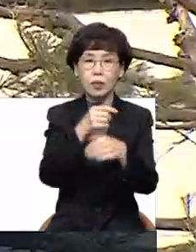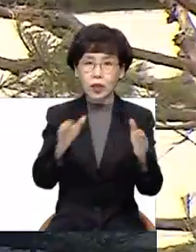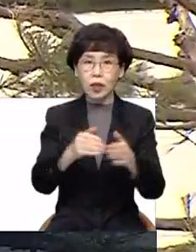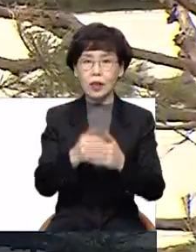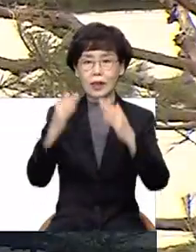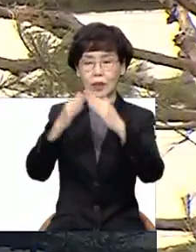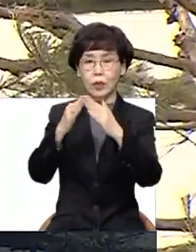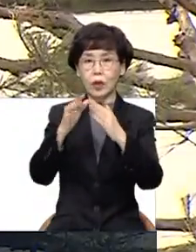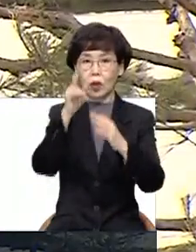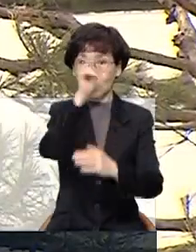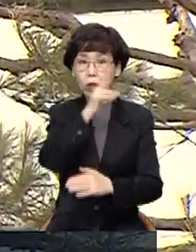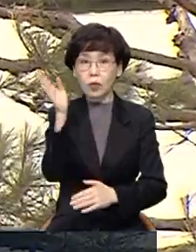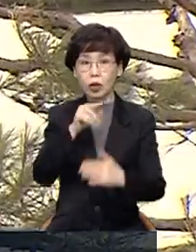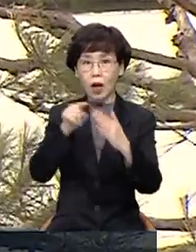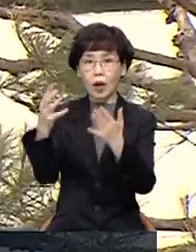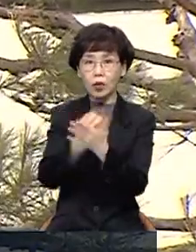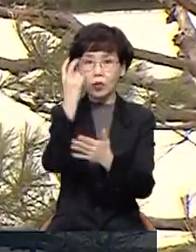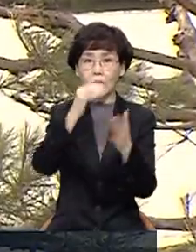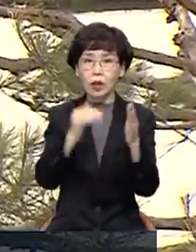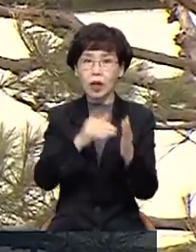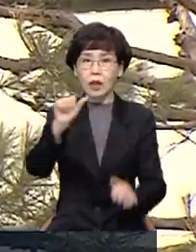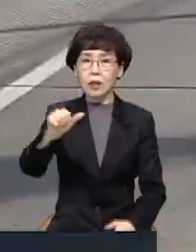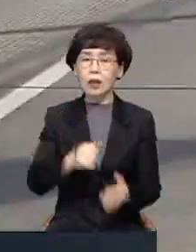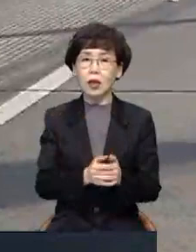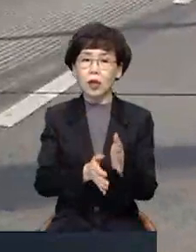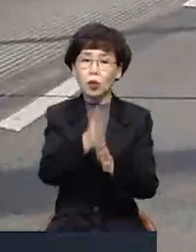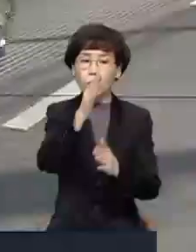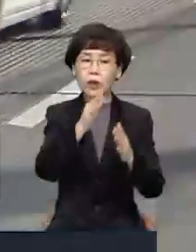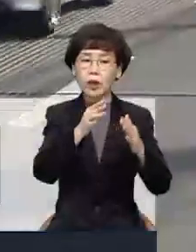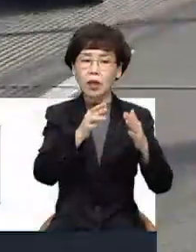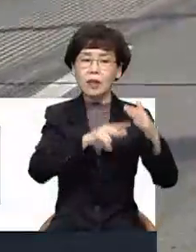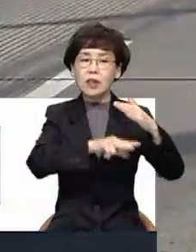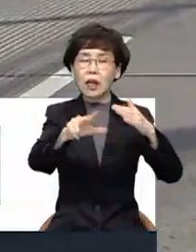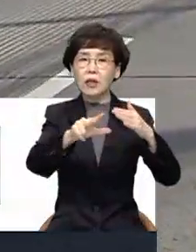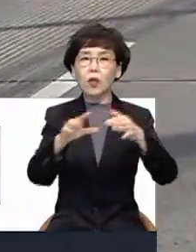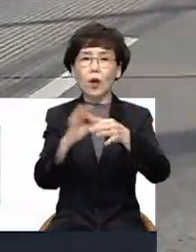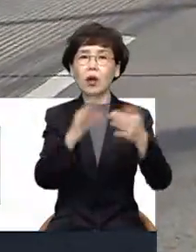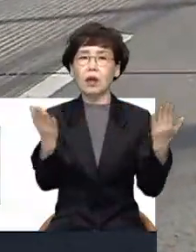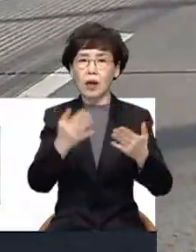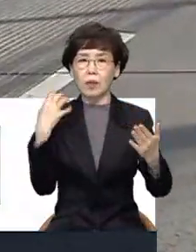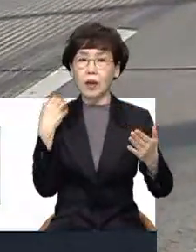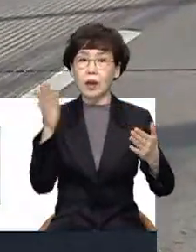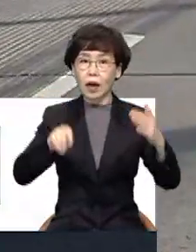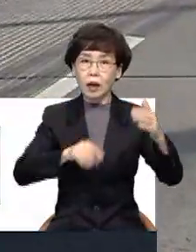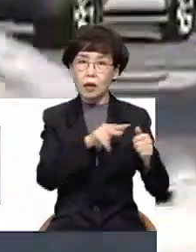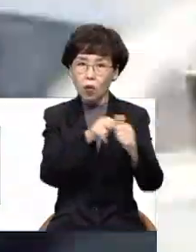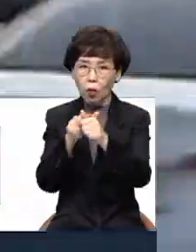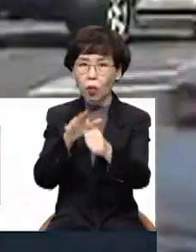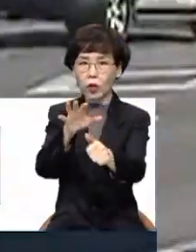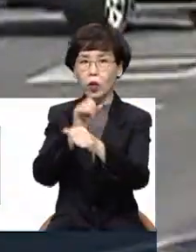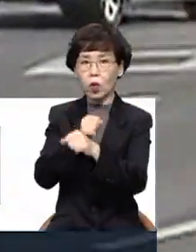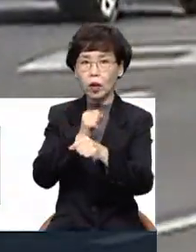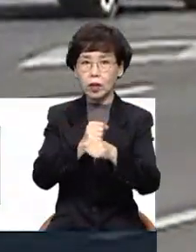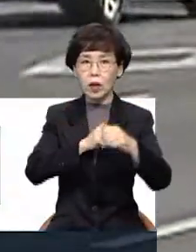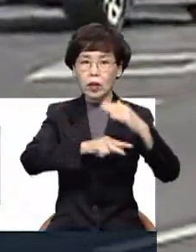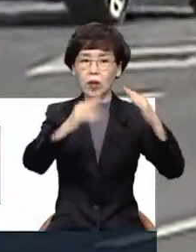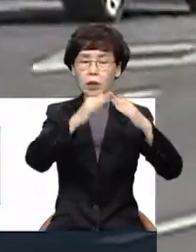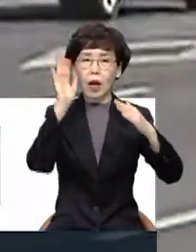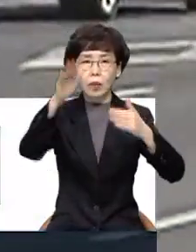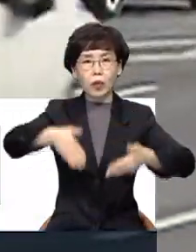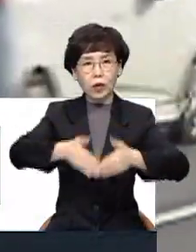오전부터 압수수색했습니다. A씨는 도시철도 관련 업무를 담당했는데 내부 정보를 토대로 역사 예정지